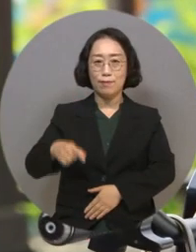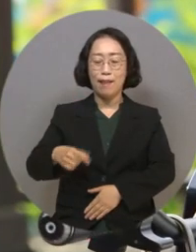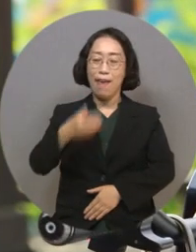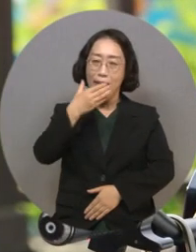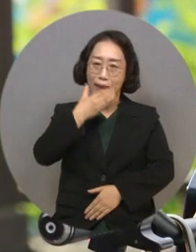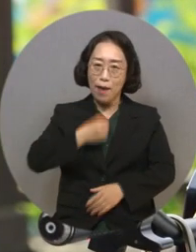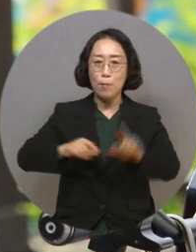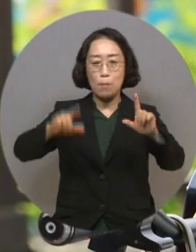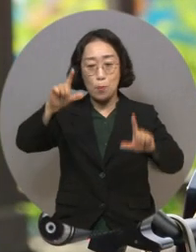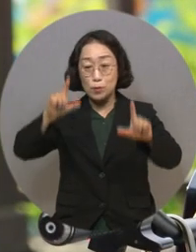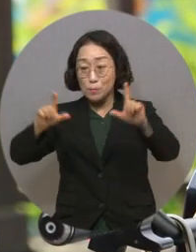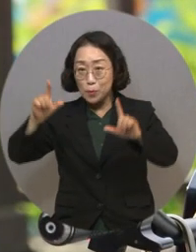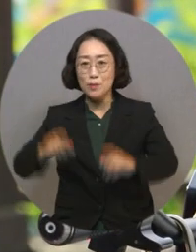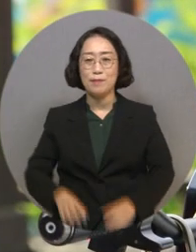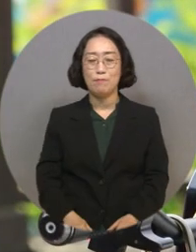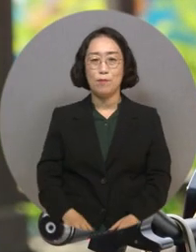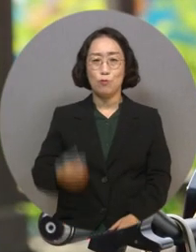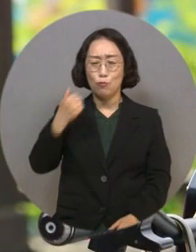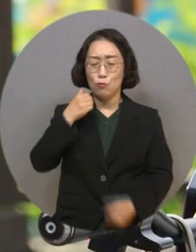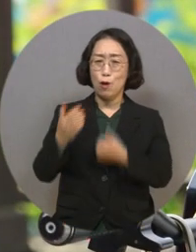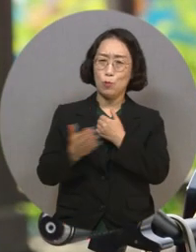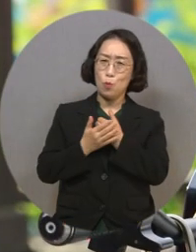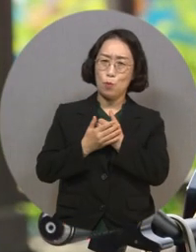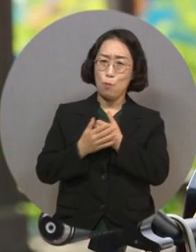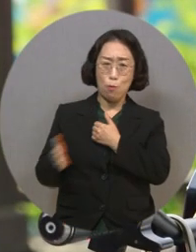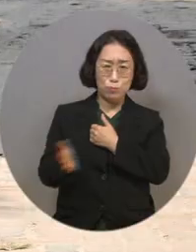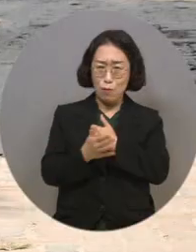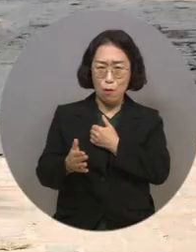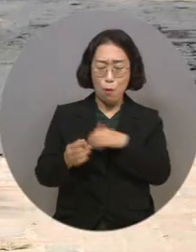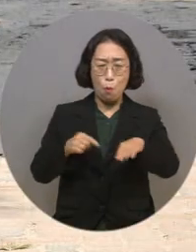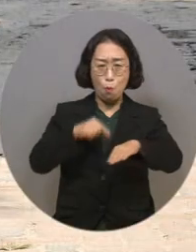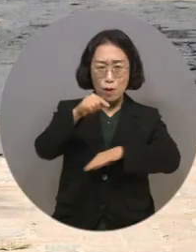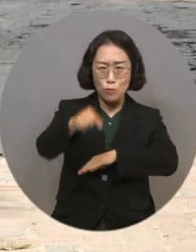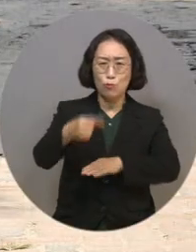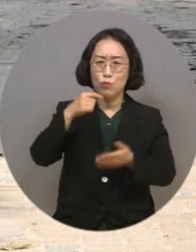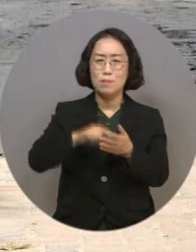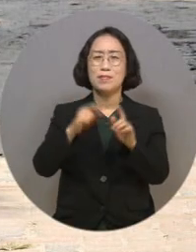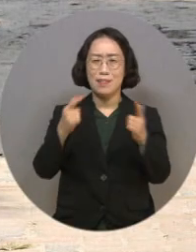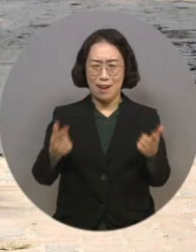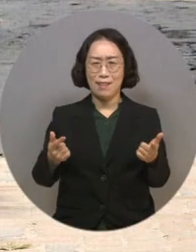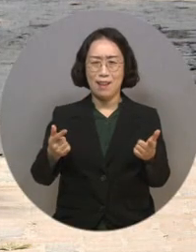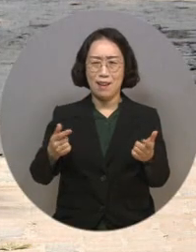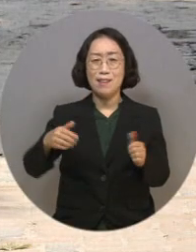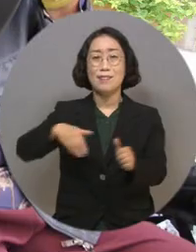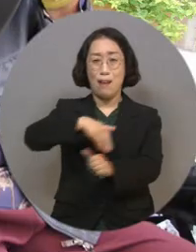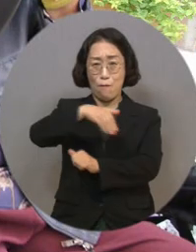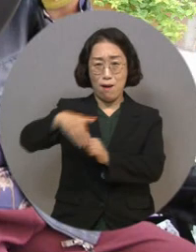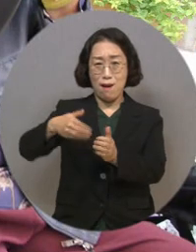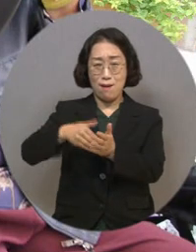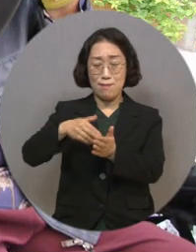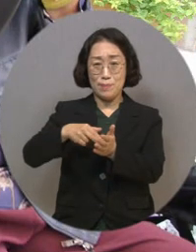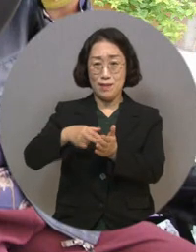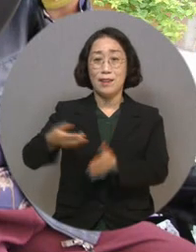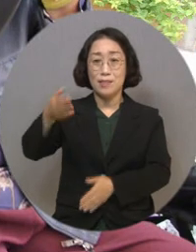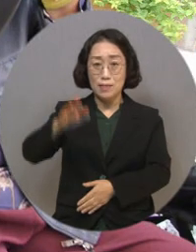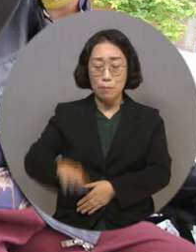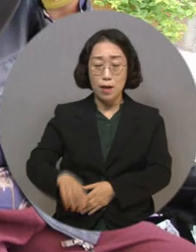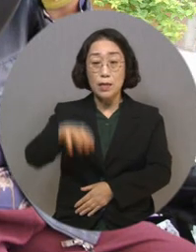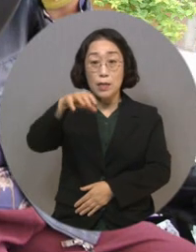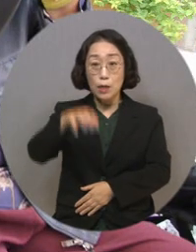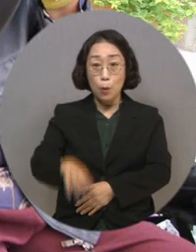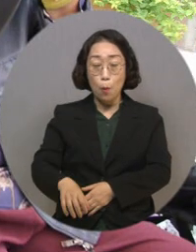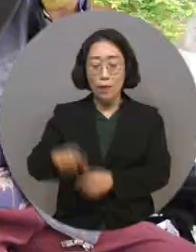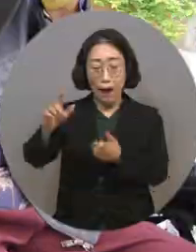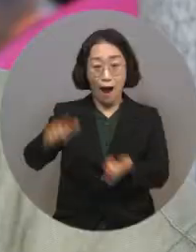행복해 보입니다. 누군가의 도움 없이는 외출조차 생각할 수도 없는 회원들에게는 남이섬에서의